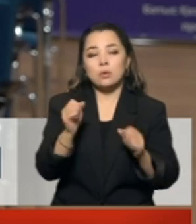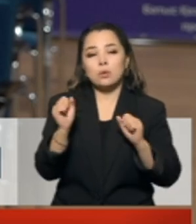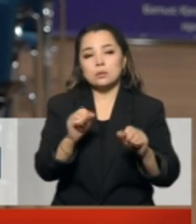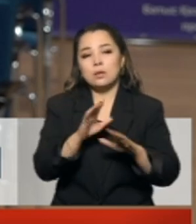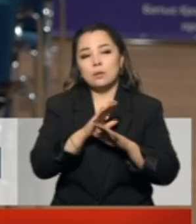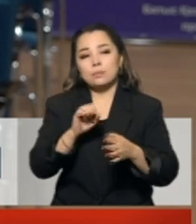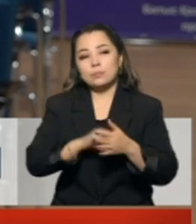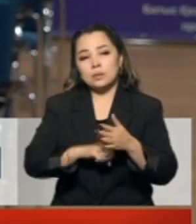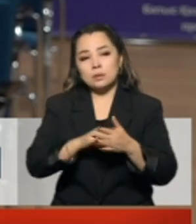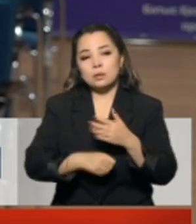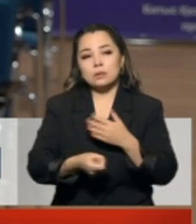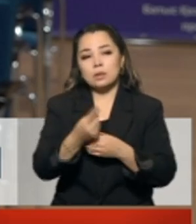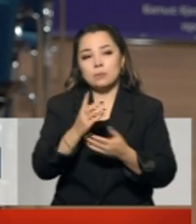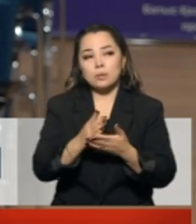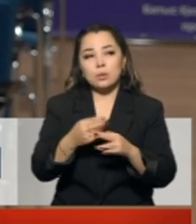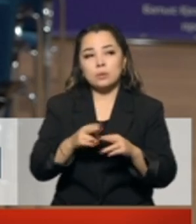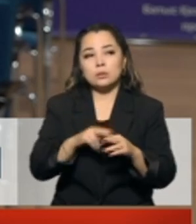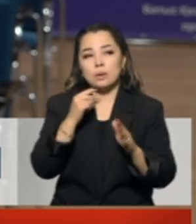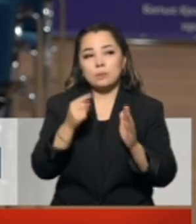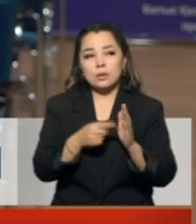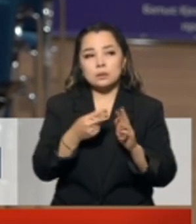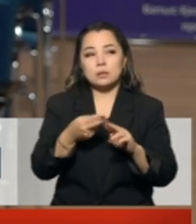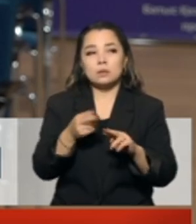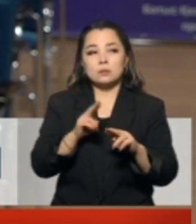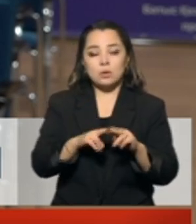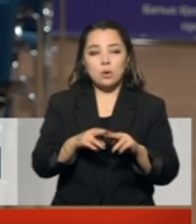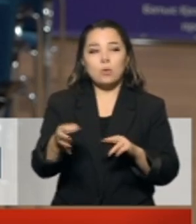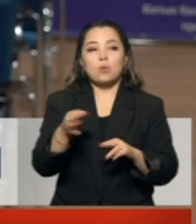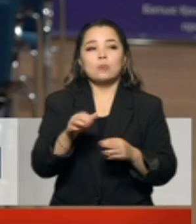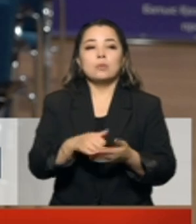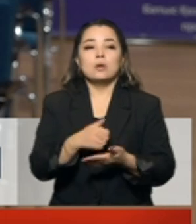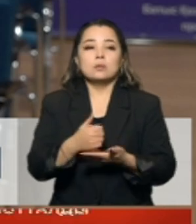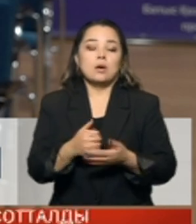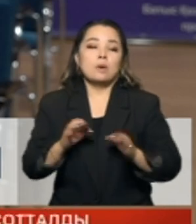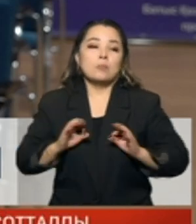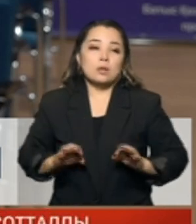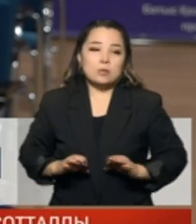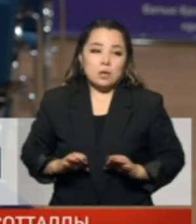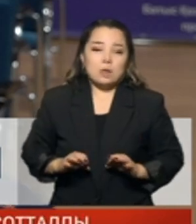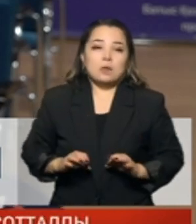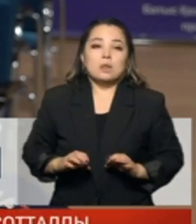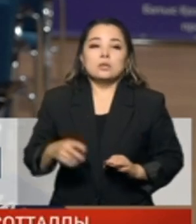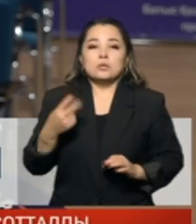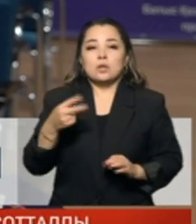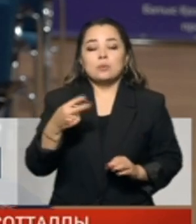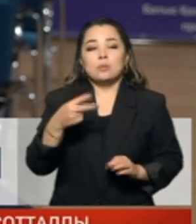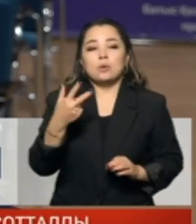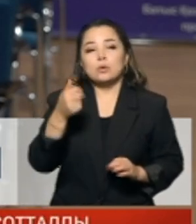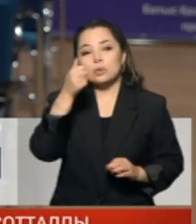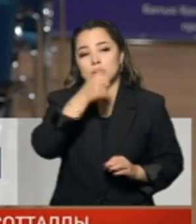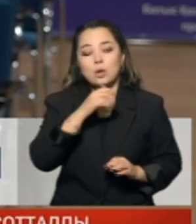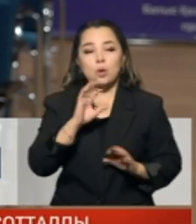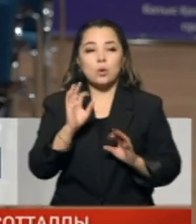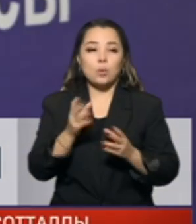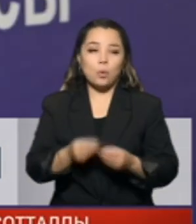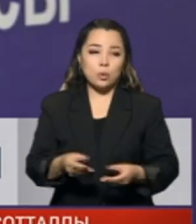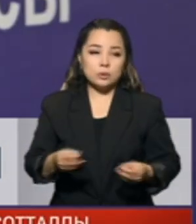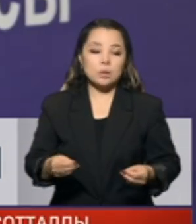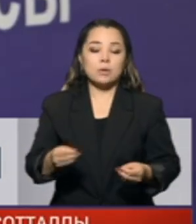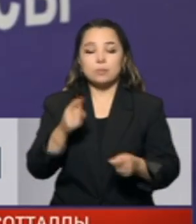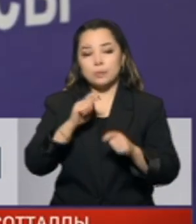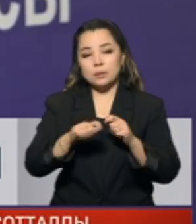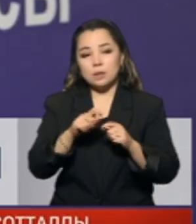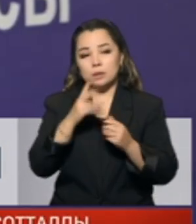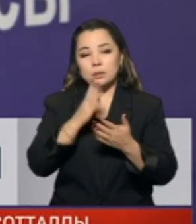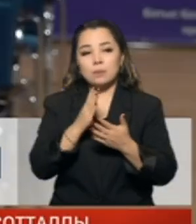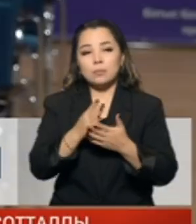болмағаннан туындады. Жалпы осы мәселеге облыс прокуратурасы былтыр 23 жылы көктемде үйлестіру кеңесінде қараған